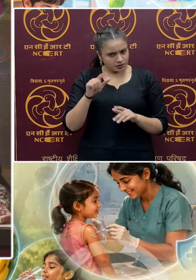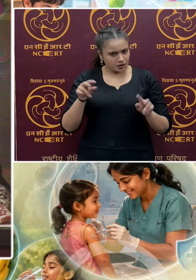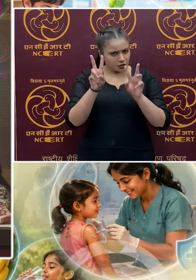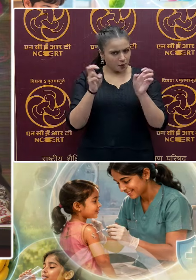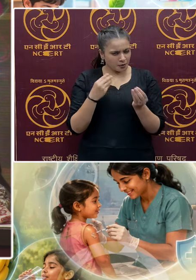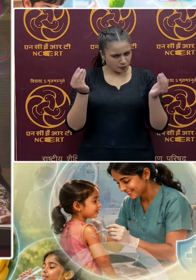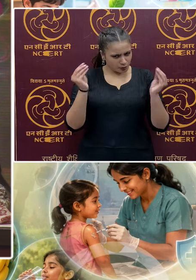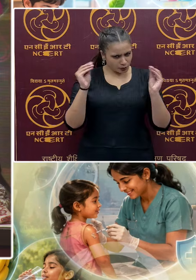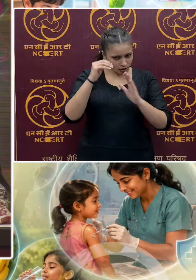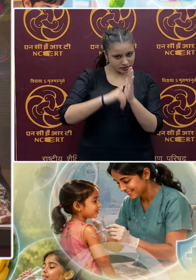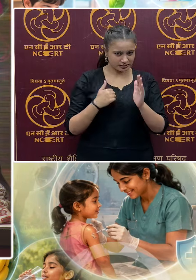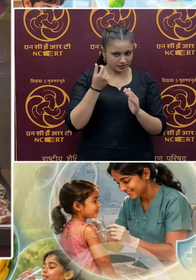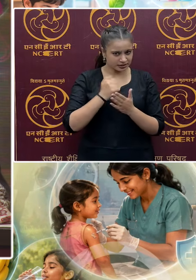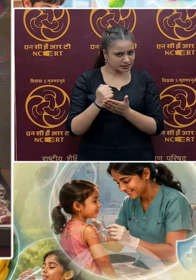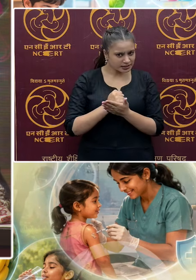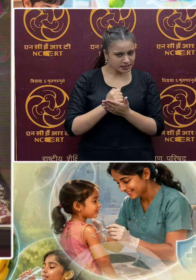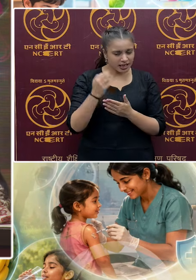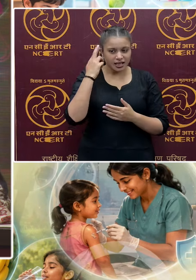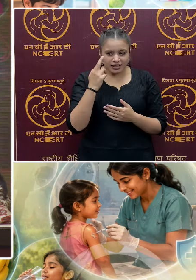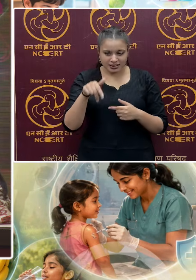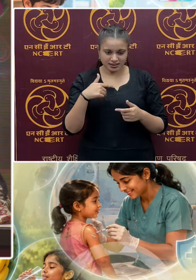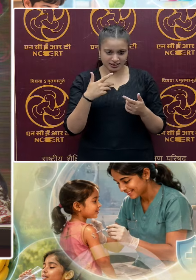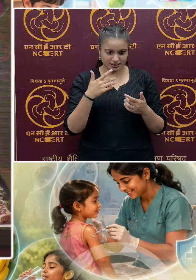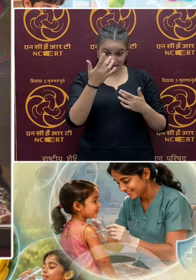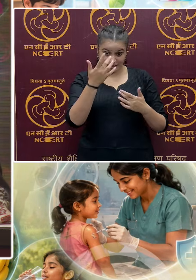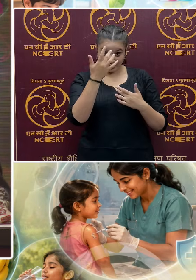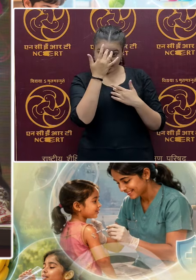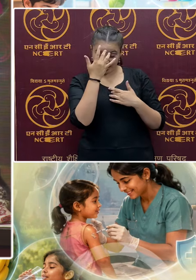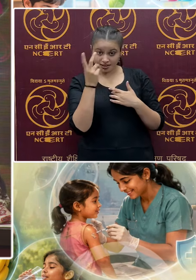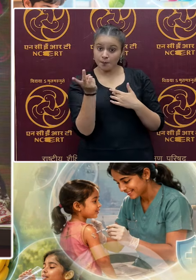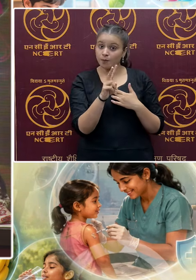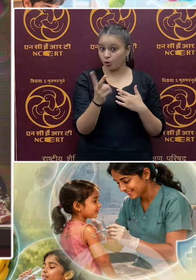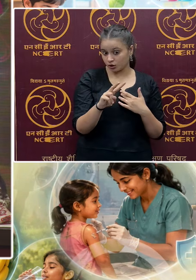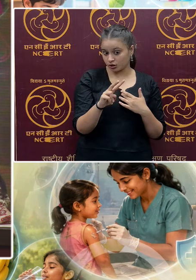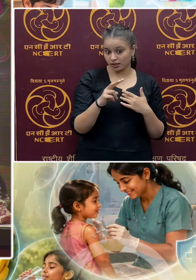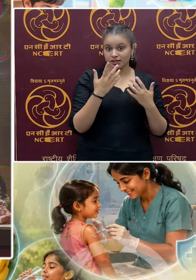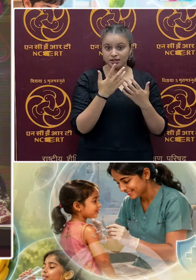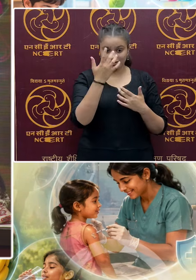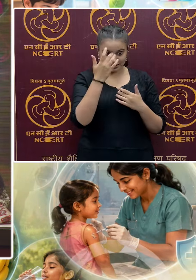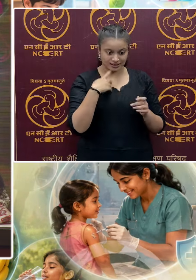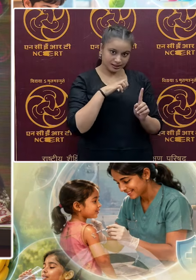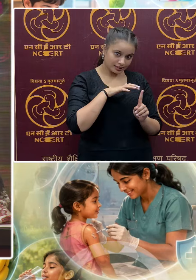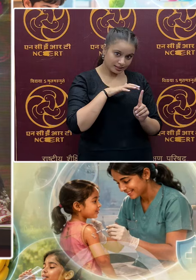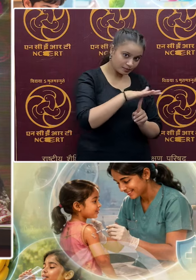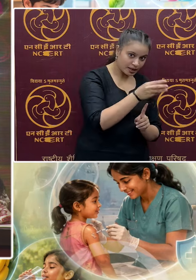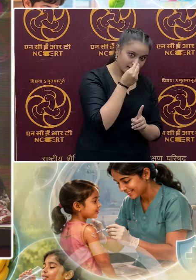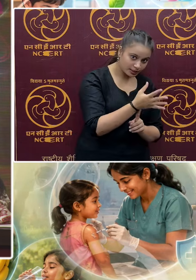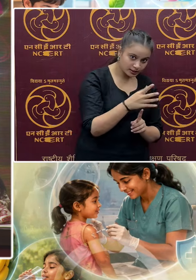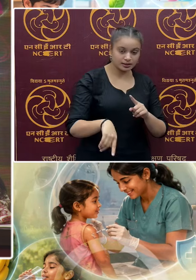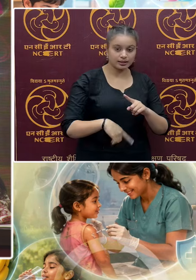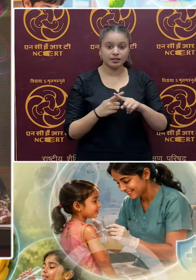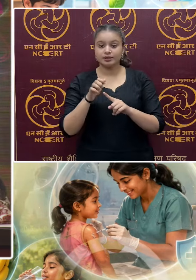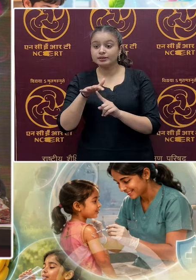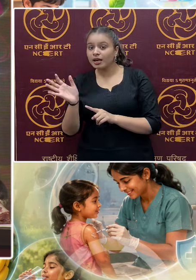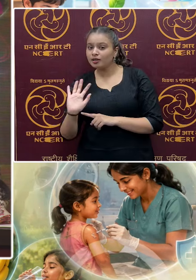a little more. And क्योंकि हम communicable and non-communicable दोनों ही diseases के बारे में बात कर रहे हैं, हम थोड़ा सा समझना